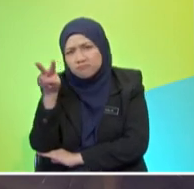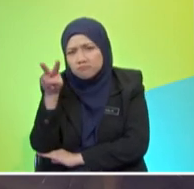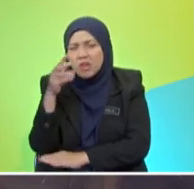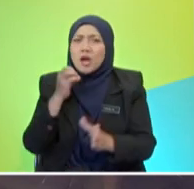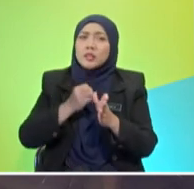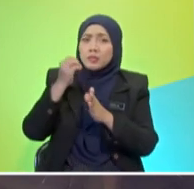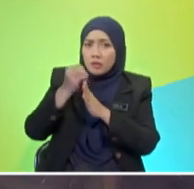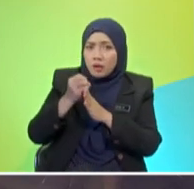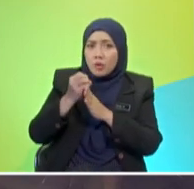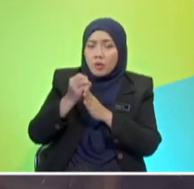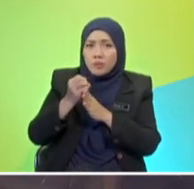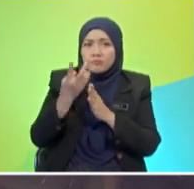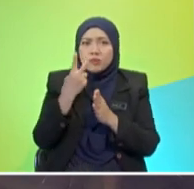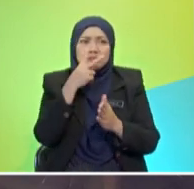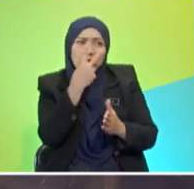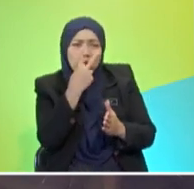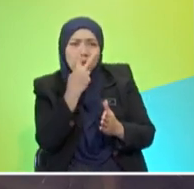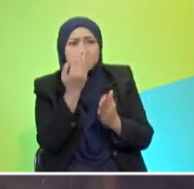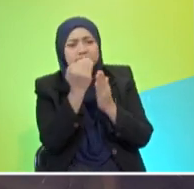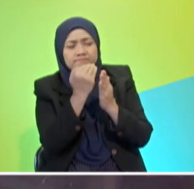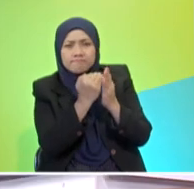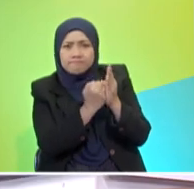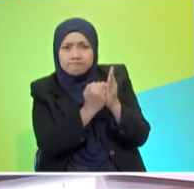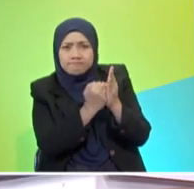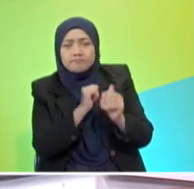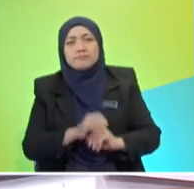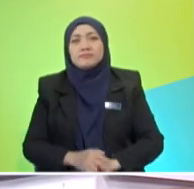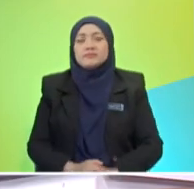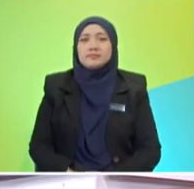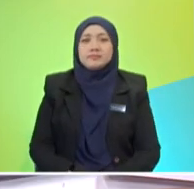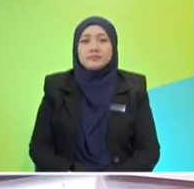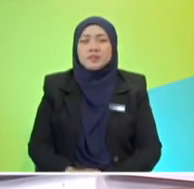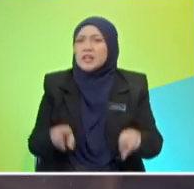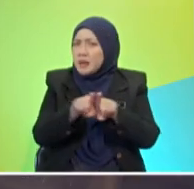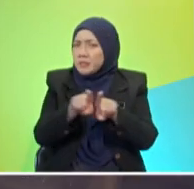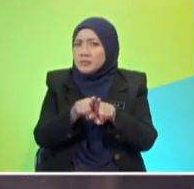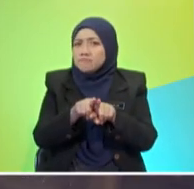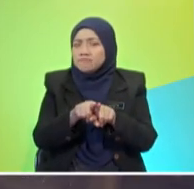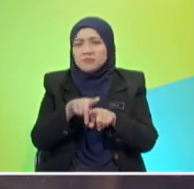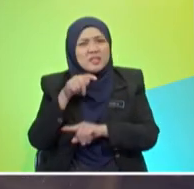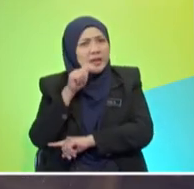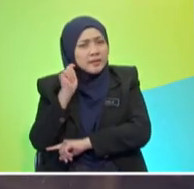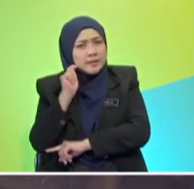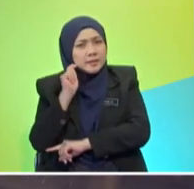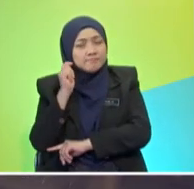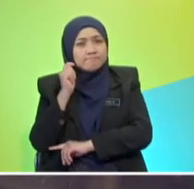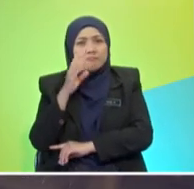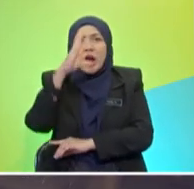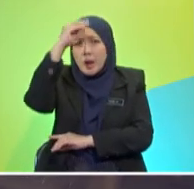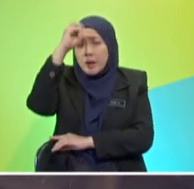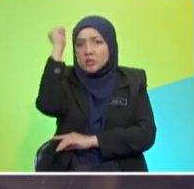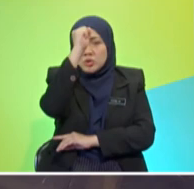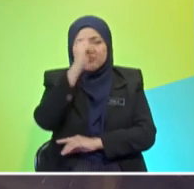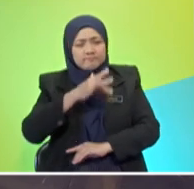atau berdasarkan fakta. Itu adalah ramalan. Macam tadi kan, saya rasa saya macam ramalkan